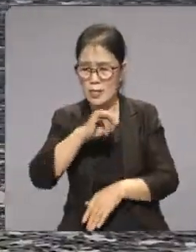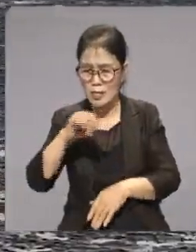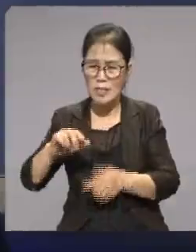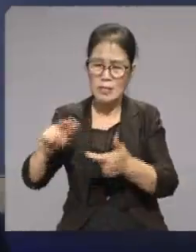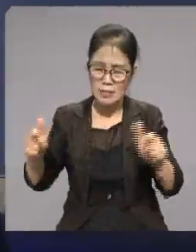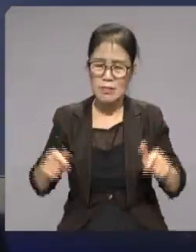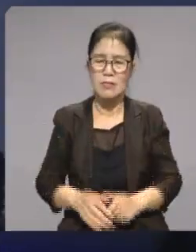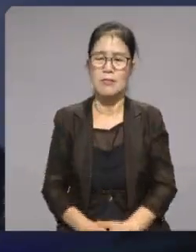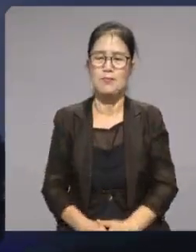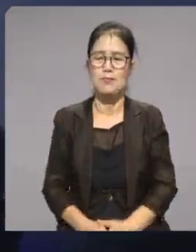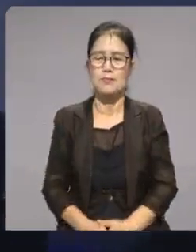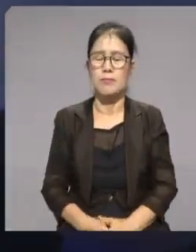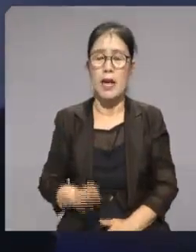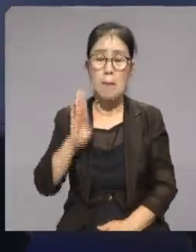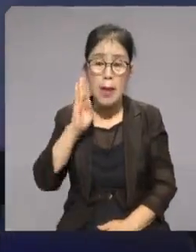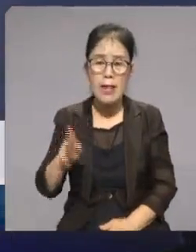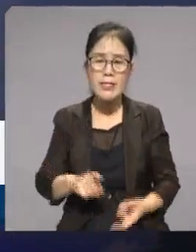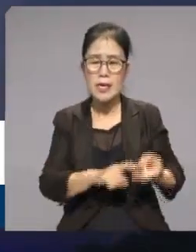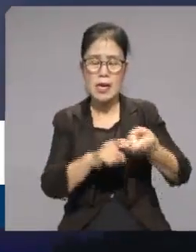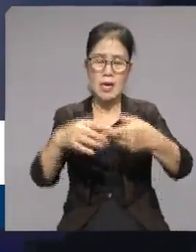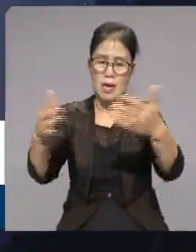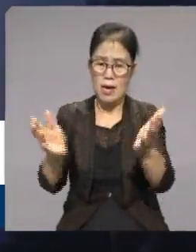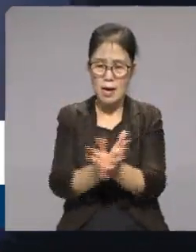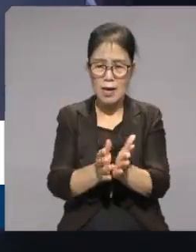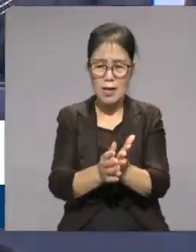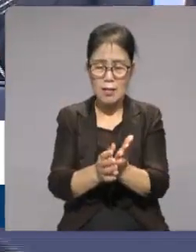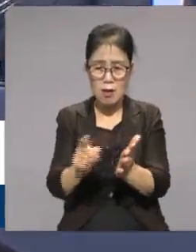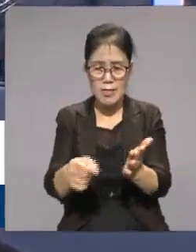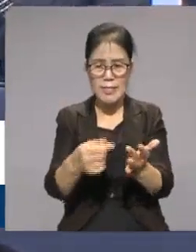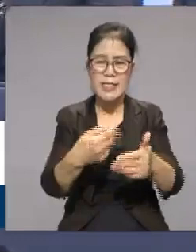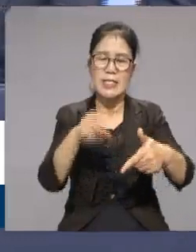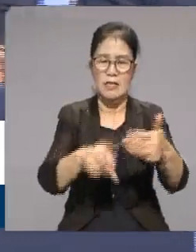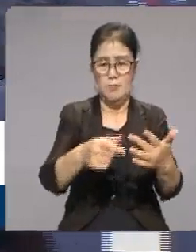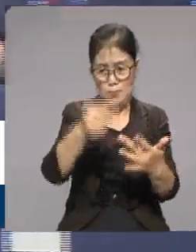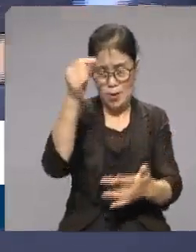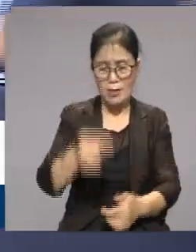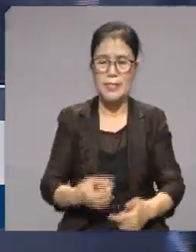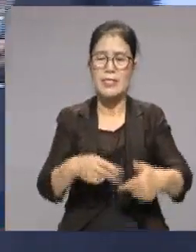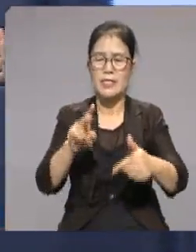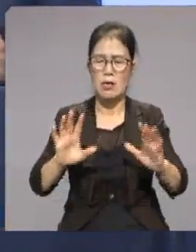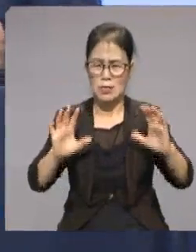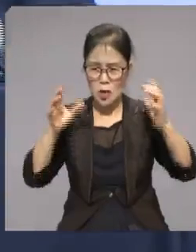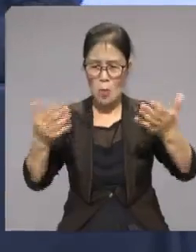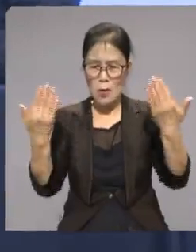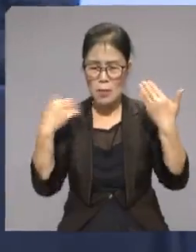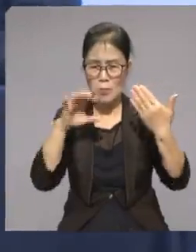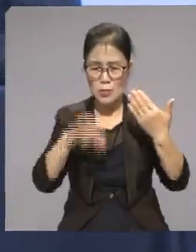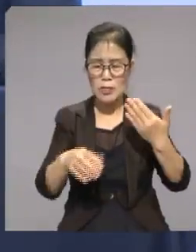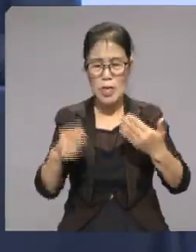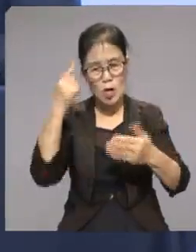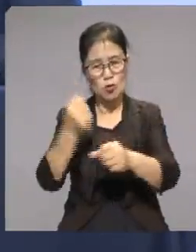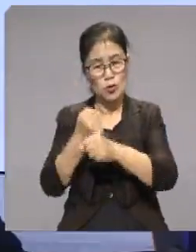벨기에 해양융복합연구소 마린 뉴겐트가 인천을 선택한 이유입니다. 인천 글로벌 캠퍼스에 자리 잡는 마린